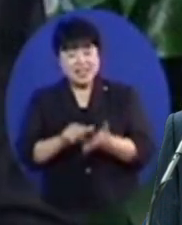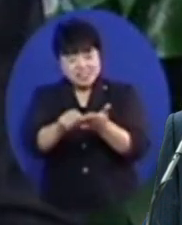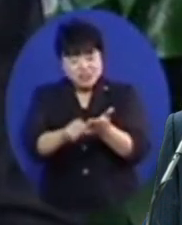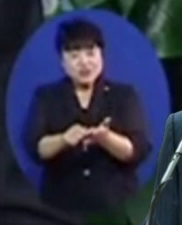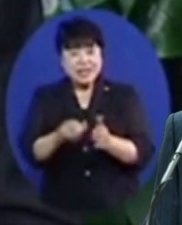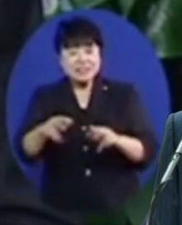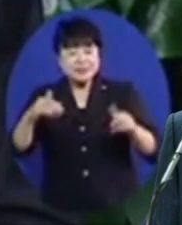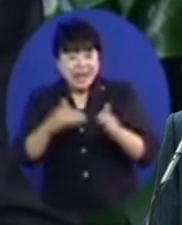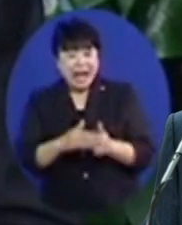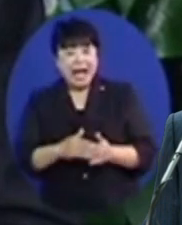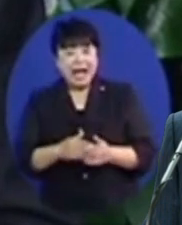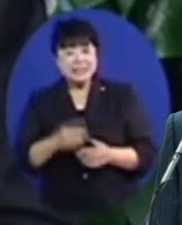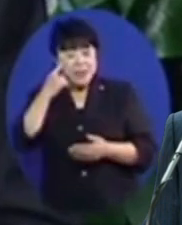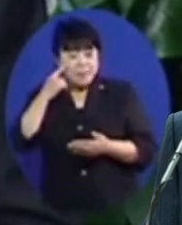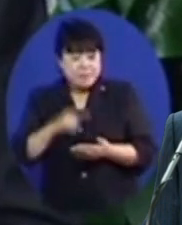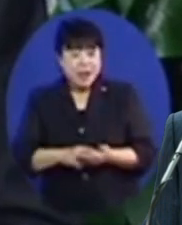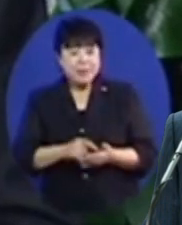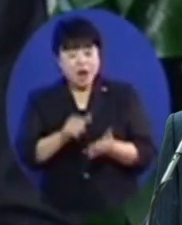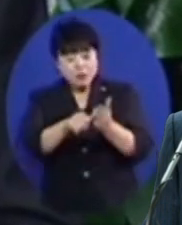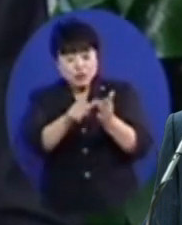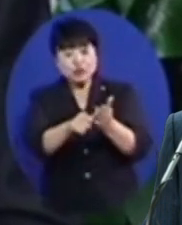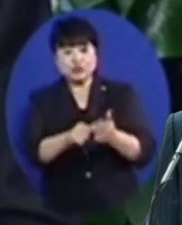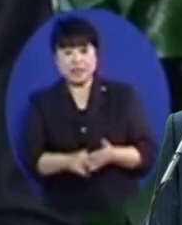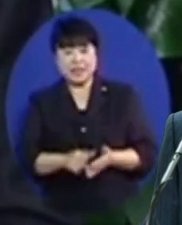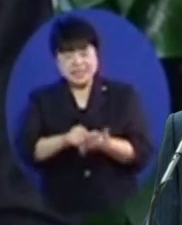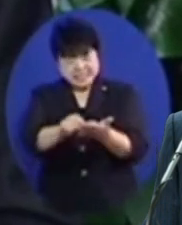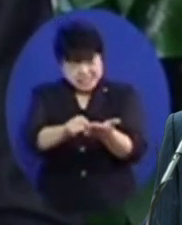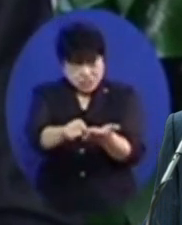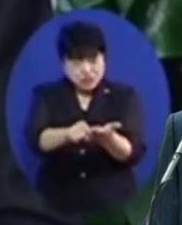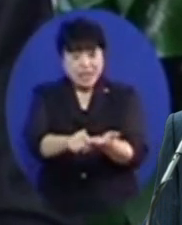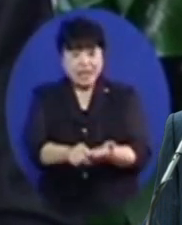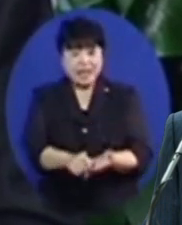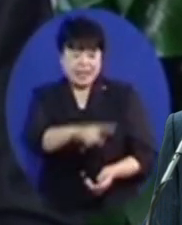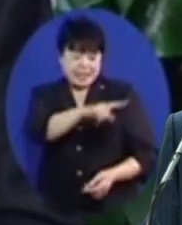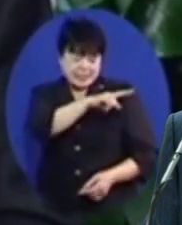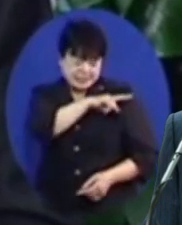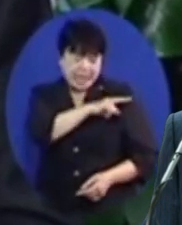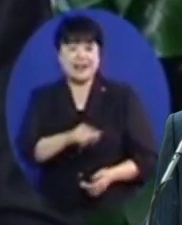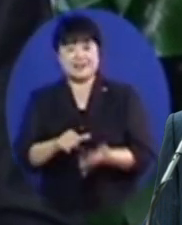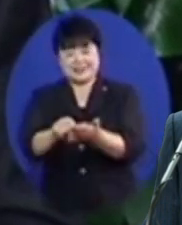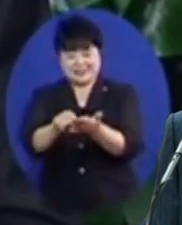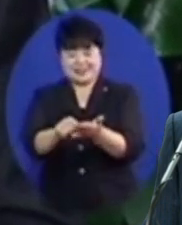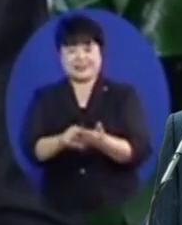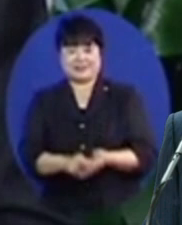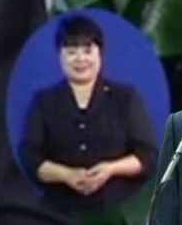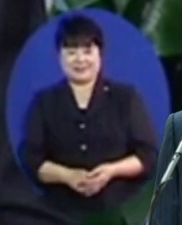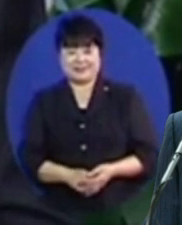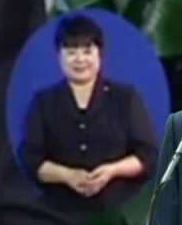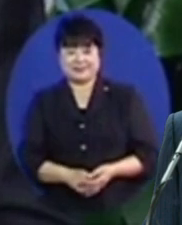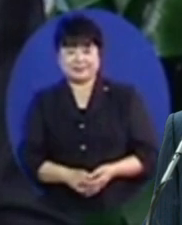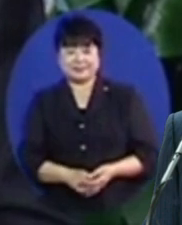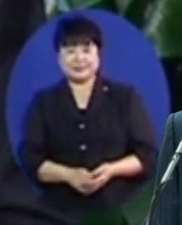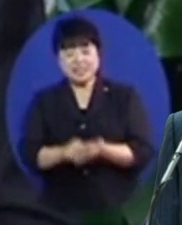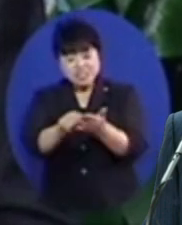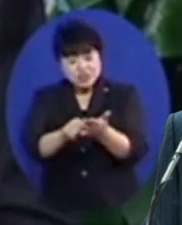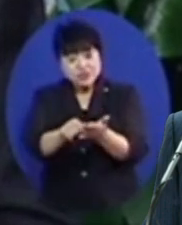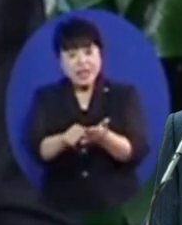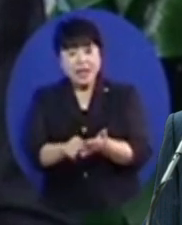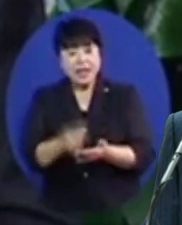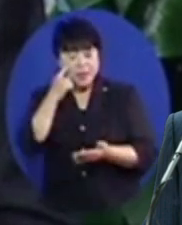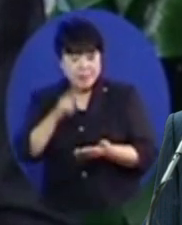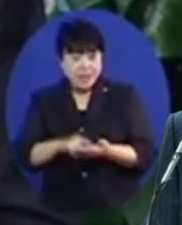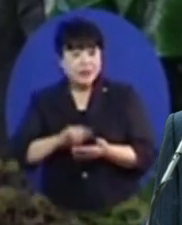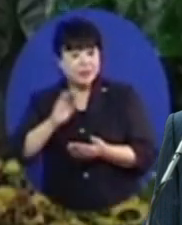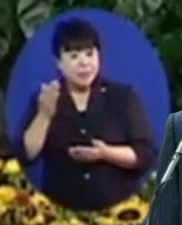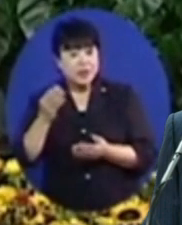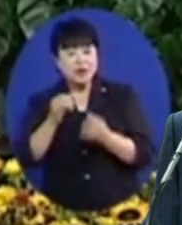지금까지 발명한 발명품 중에 지우개가 그 중에 하나가 들어간다는 것입니다. 존 브로크만에 의하면 지우개가 발명되면서